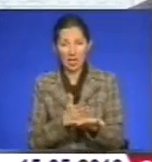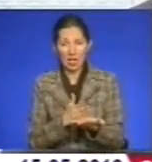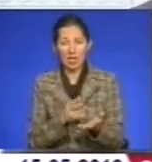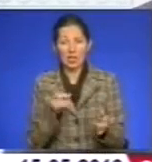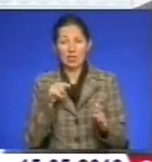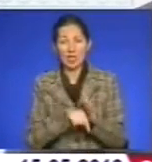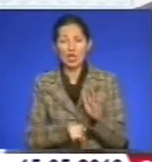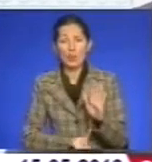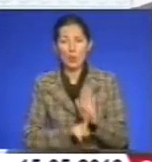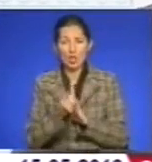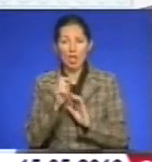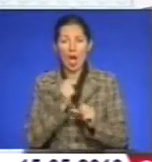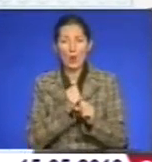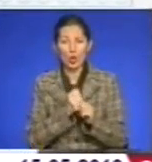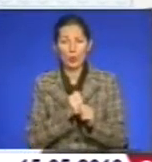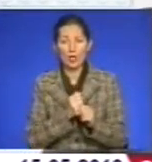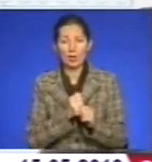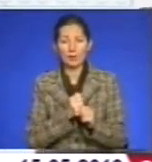ми починаємо робити